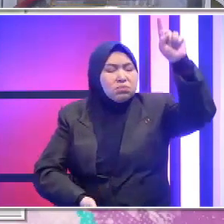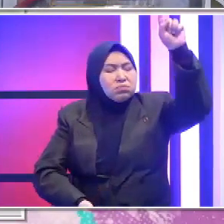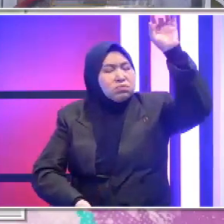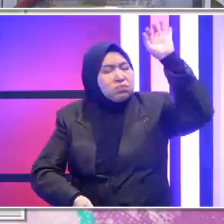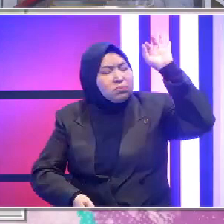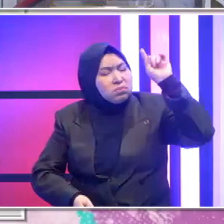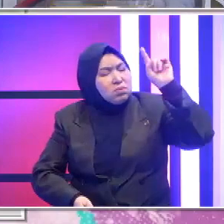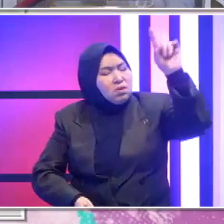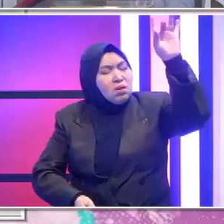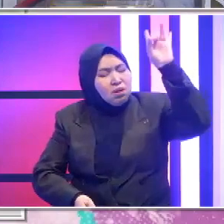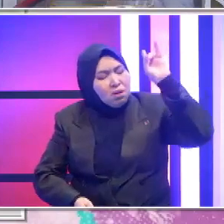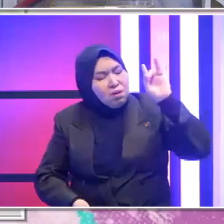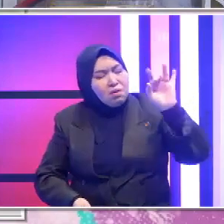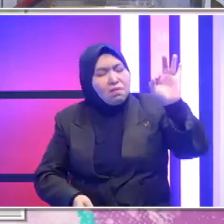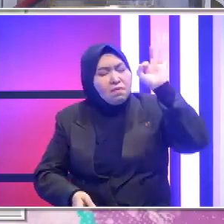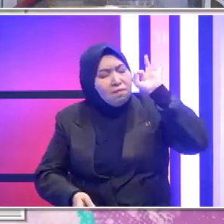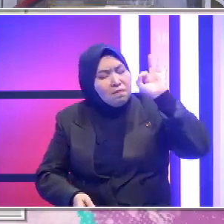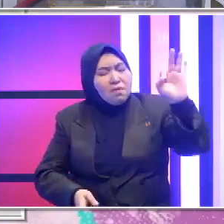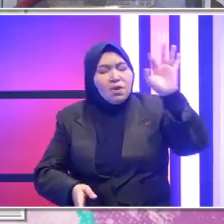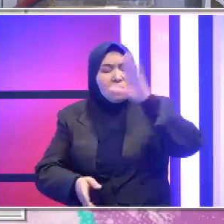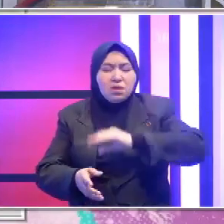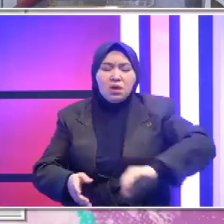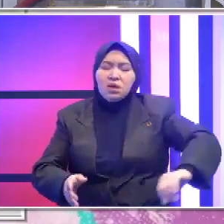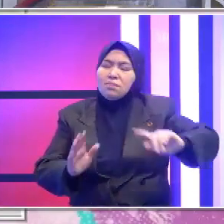Iwa taala